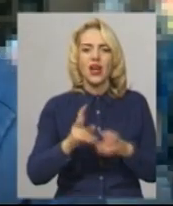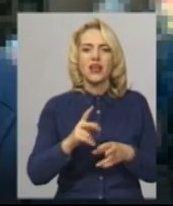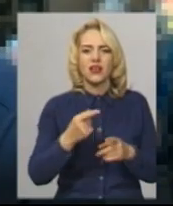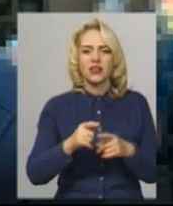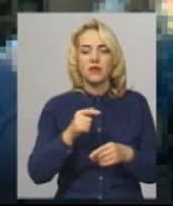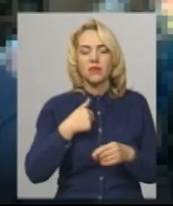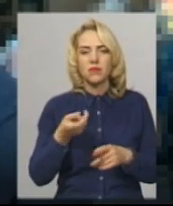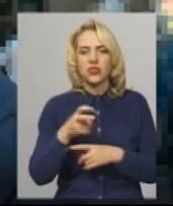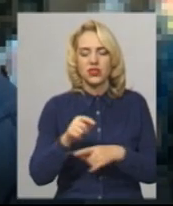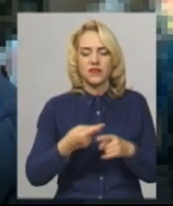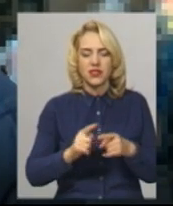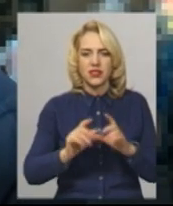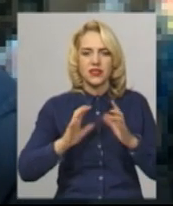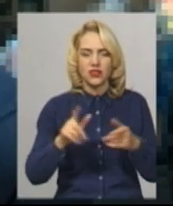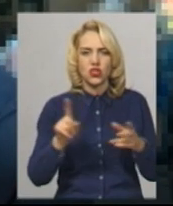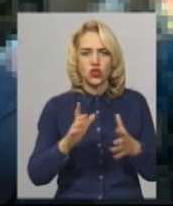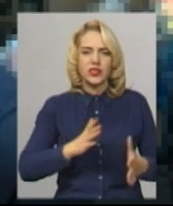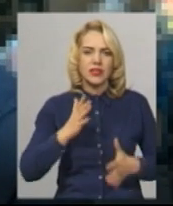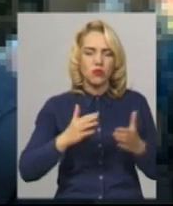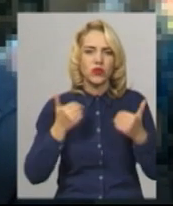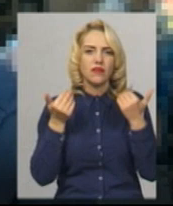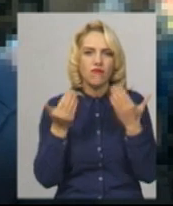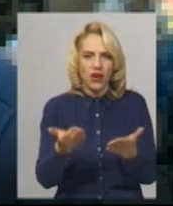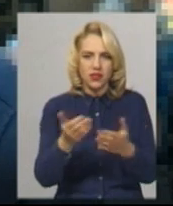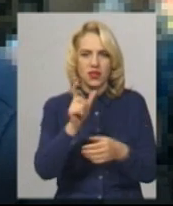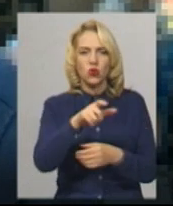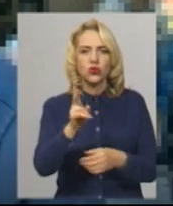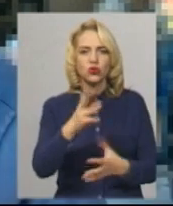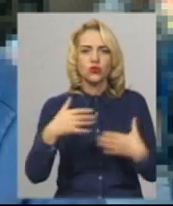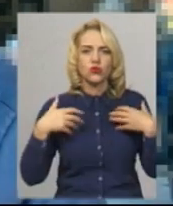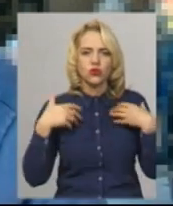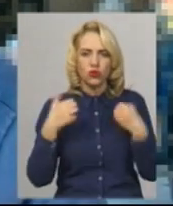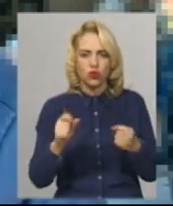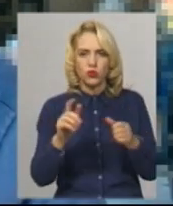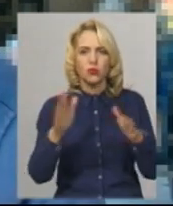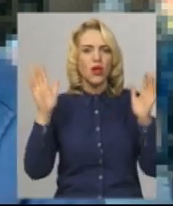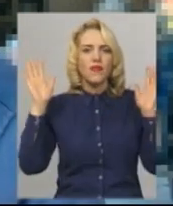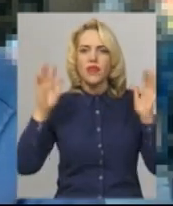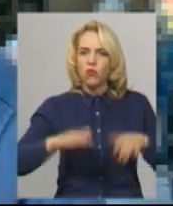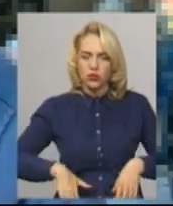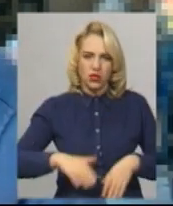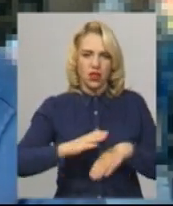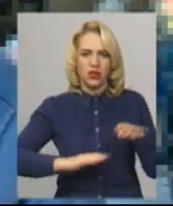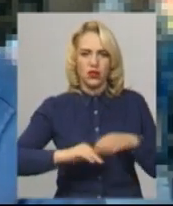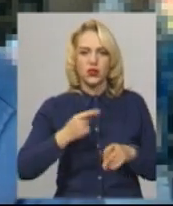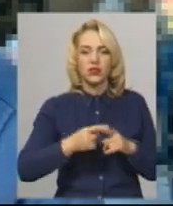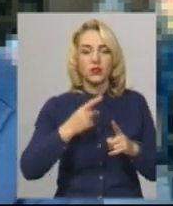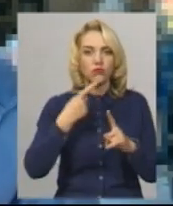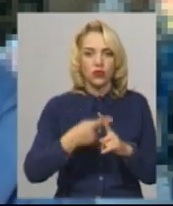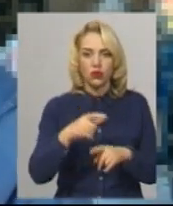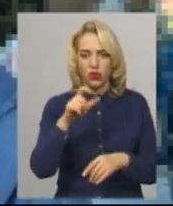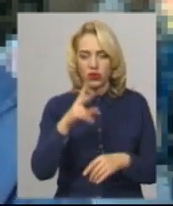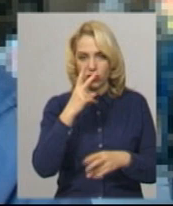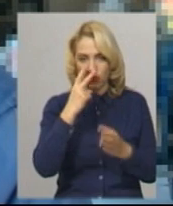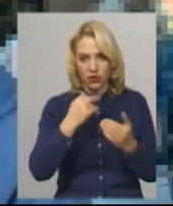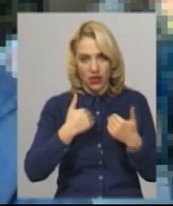в цей світ, щоб стимулювати вас, щоб люди, які фізично здорові, щоб не опускали руки, бо це теж великий плюс. Людина подивиться на